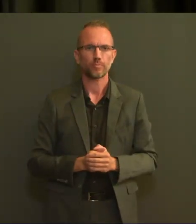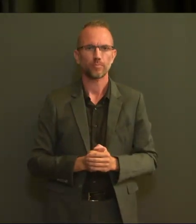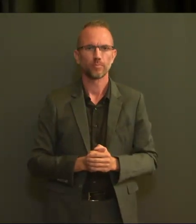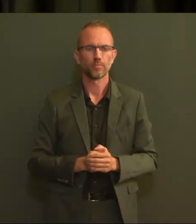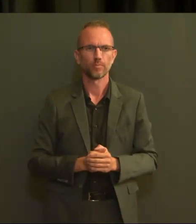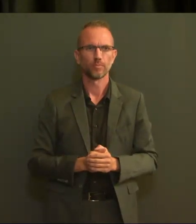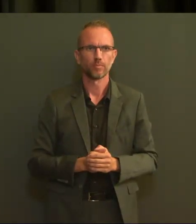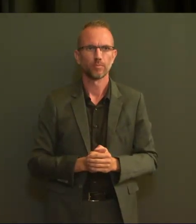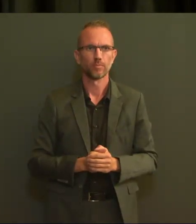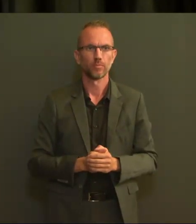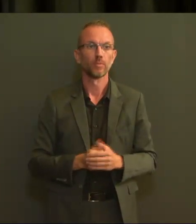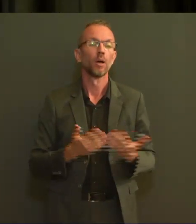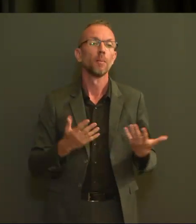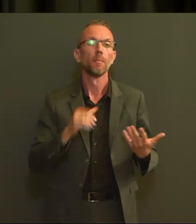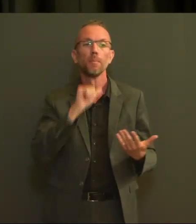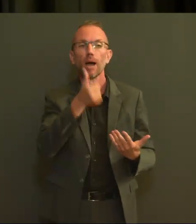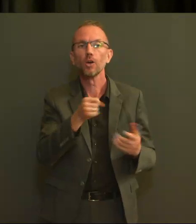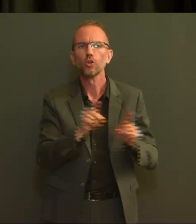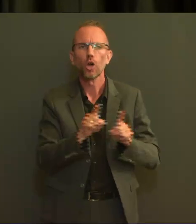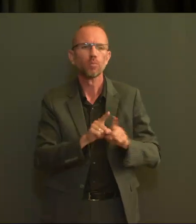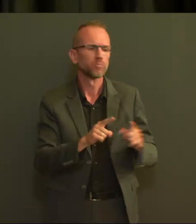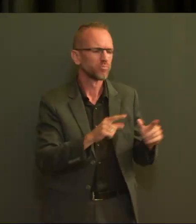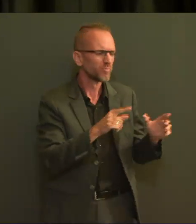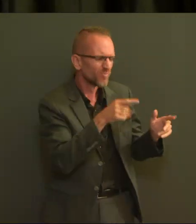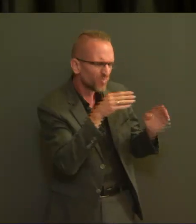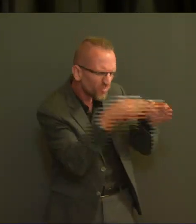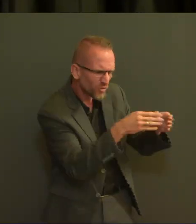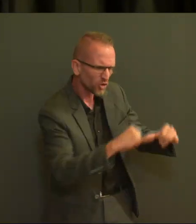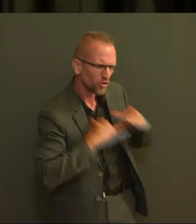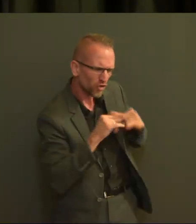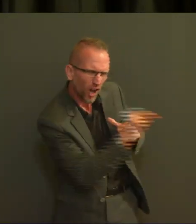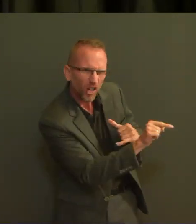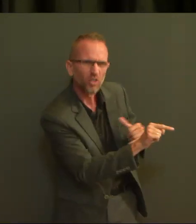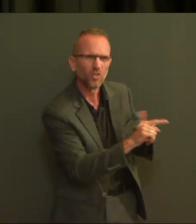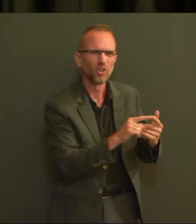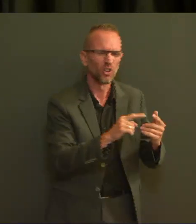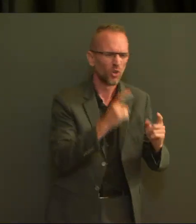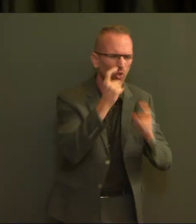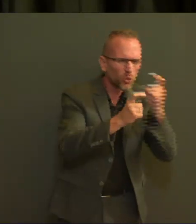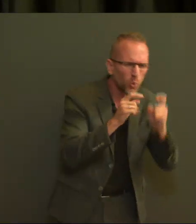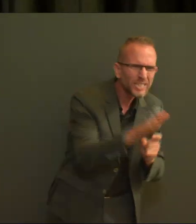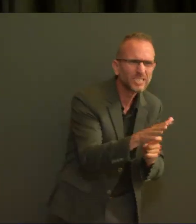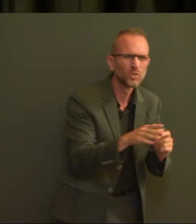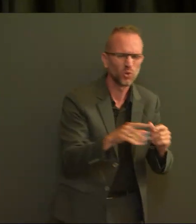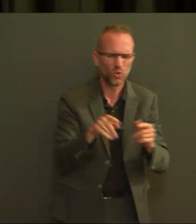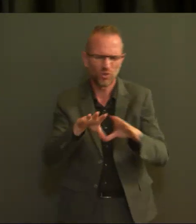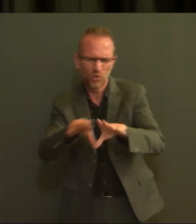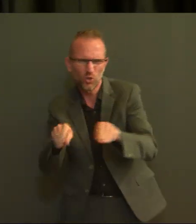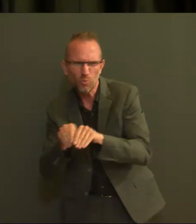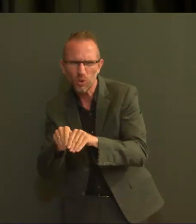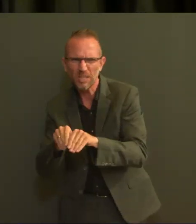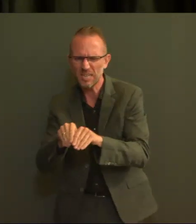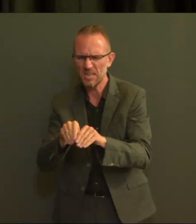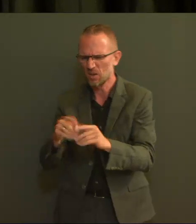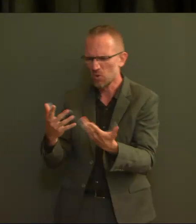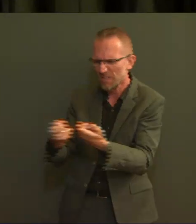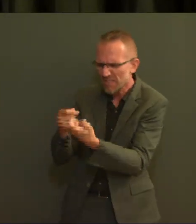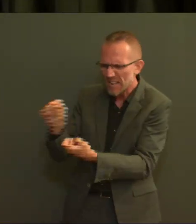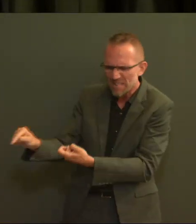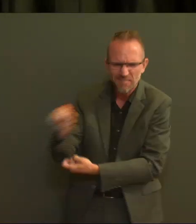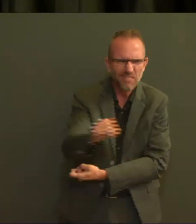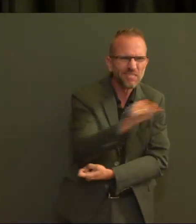jeunes, les touristes, les membres de telle ou telle communauté ou les habitants de telle ville qui doivent se conformer aux mesures. Tous, nous devons adapter